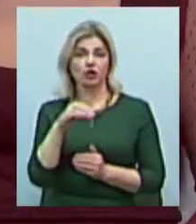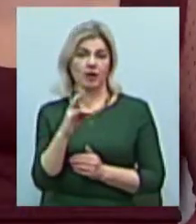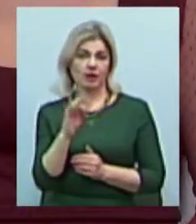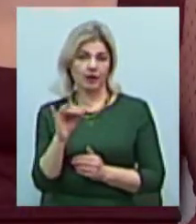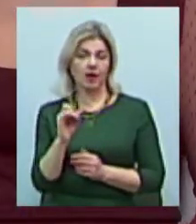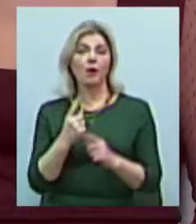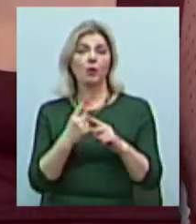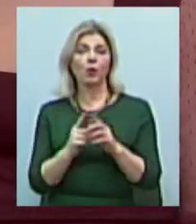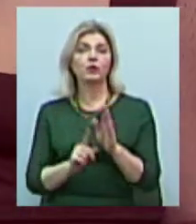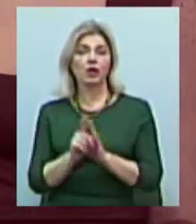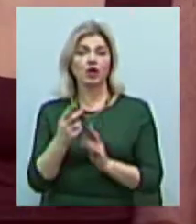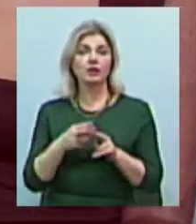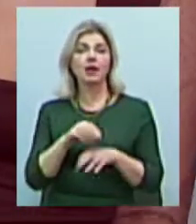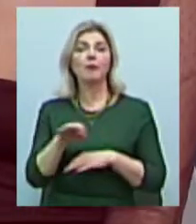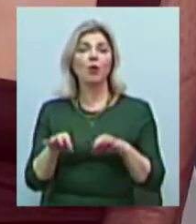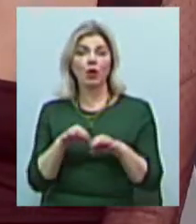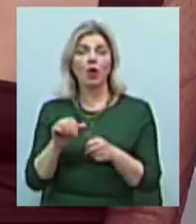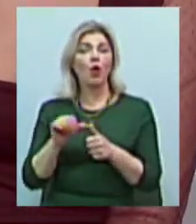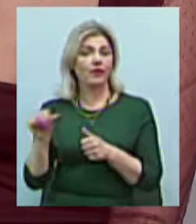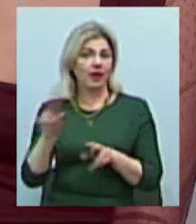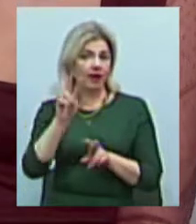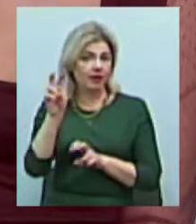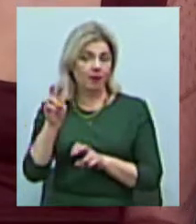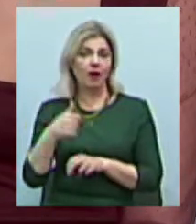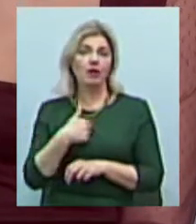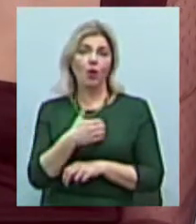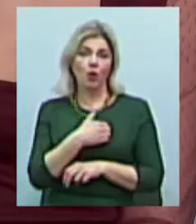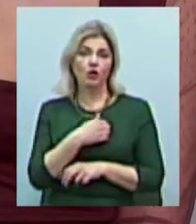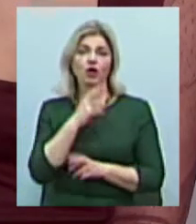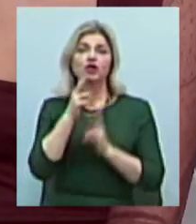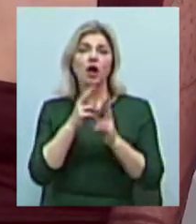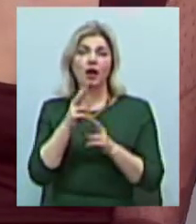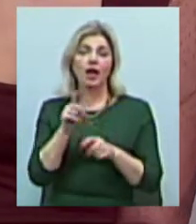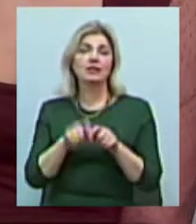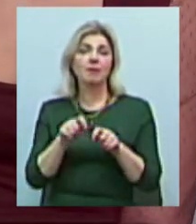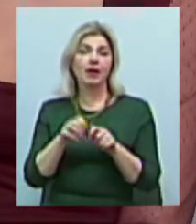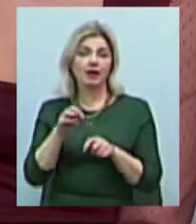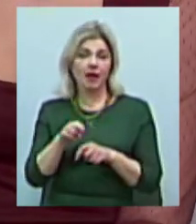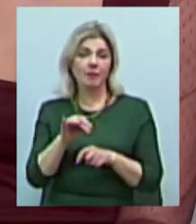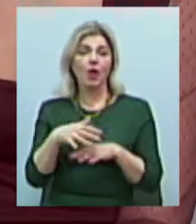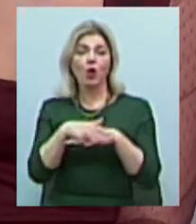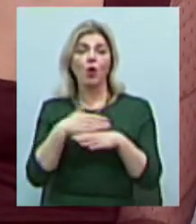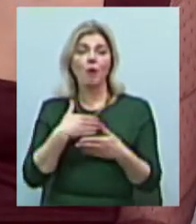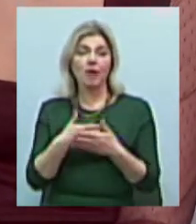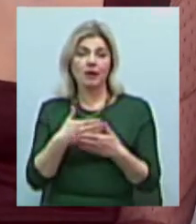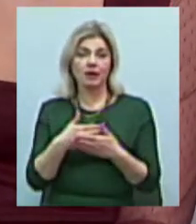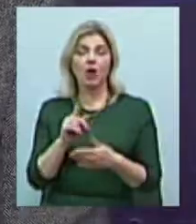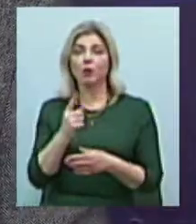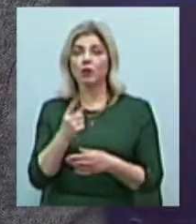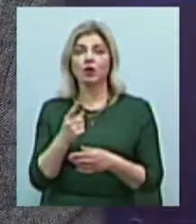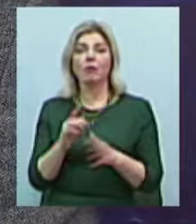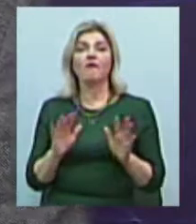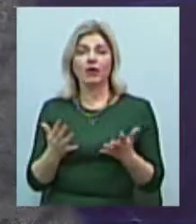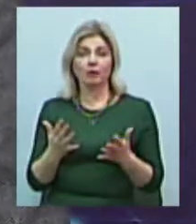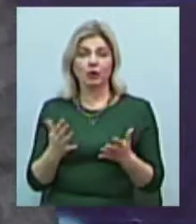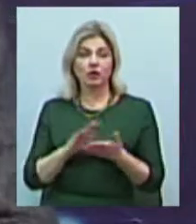плюс ми розпочали це проєктування, до речі, окрема тема. Я вам хочу пожалітися експертам і громадським діячам. Чому, до речі, була